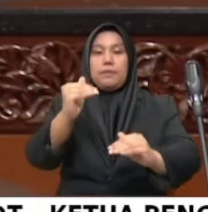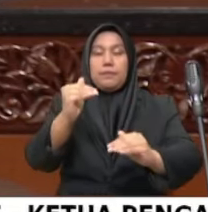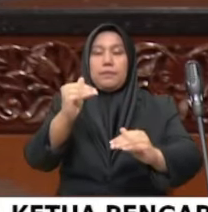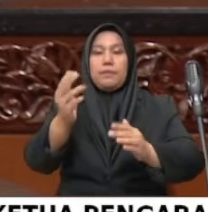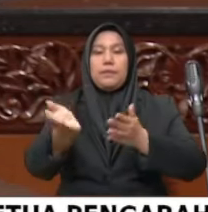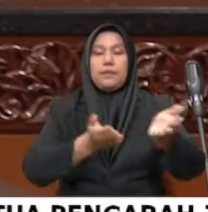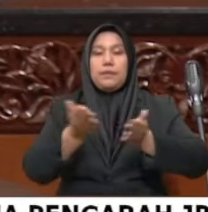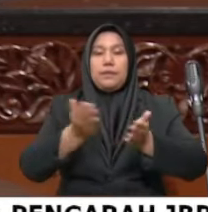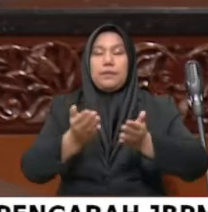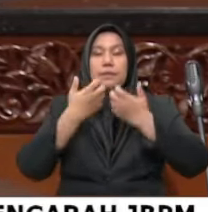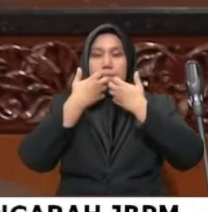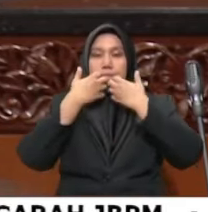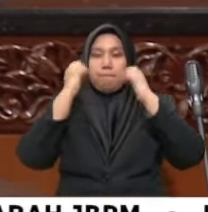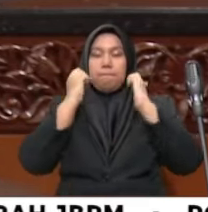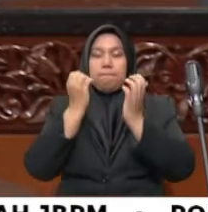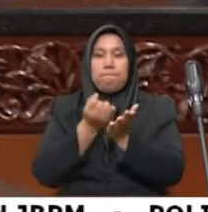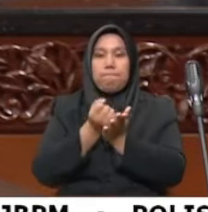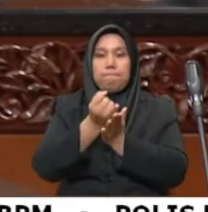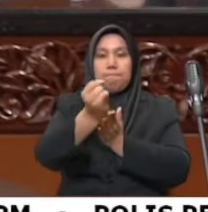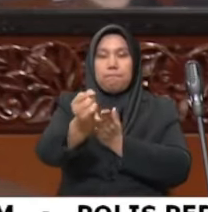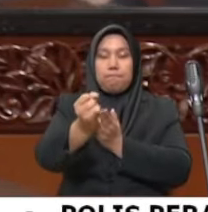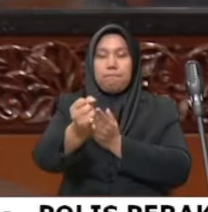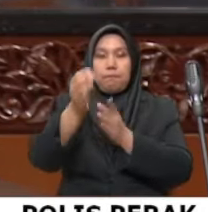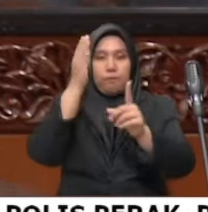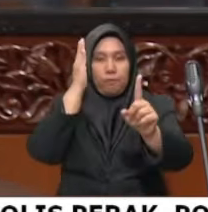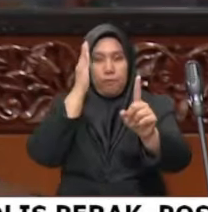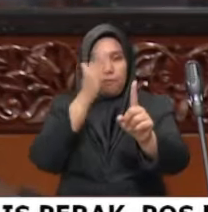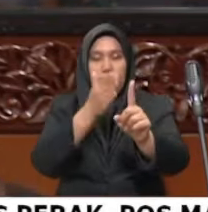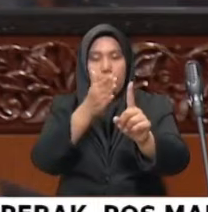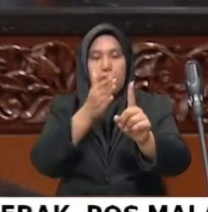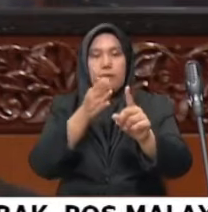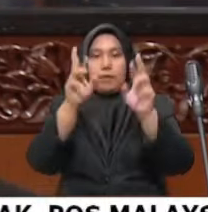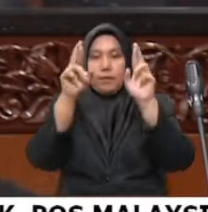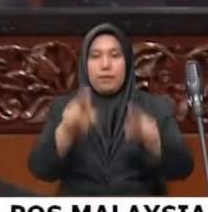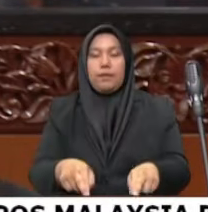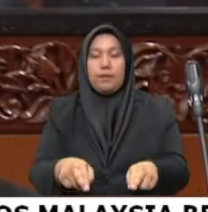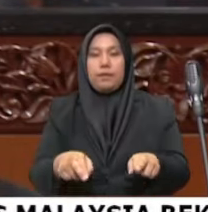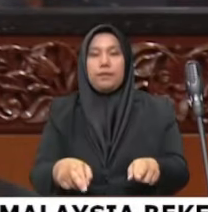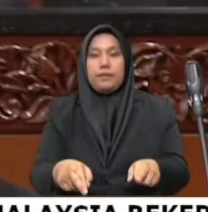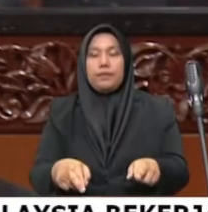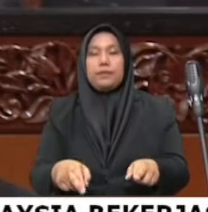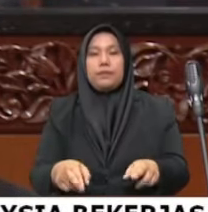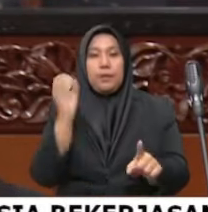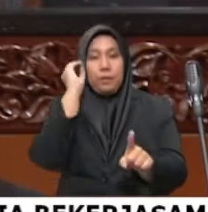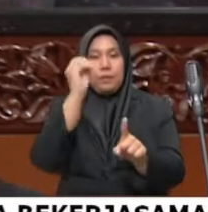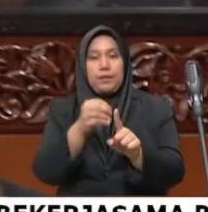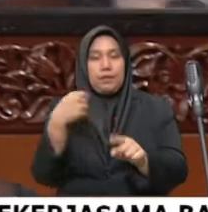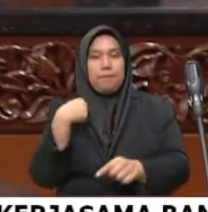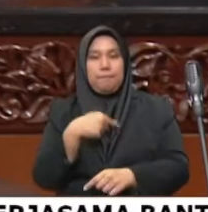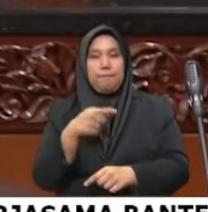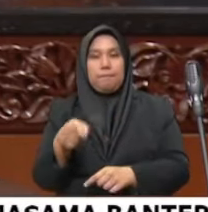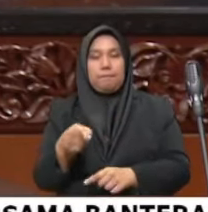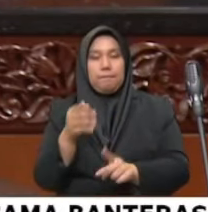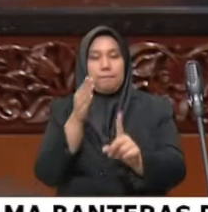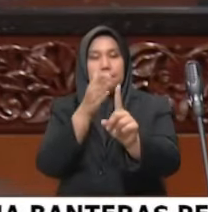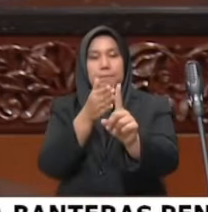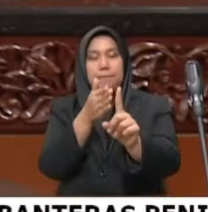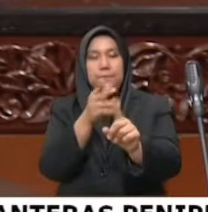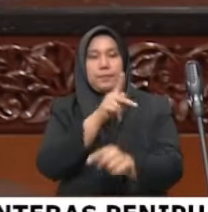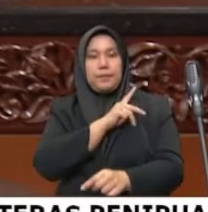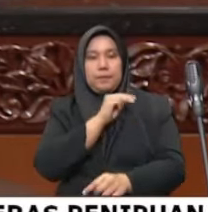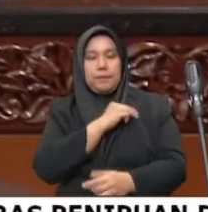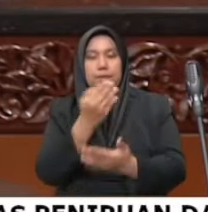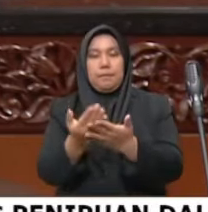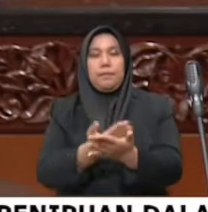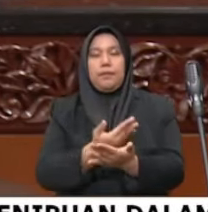cekap, telus dan berpaksikan rakyat. I think ini dalam kerangka kita sebagai hala tuju kementerian yang